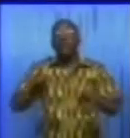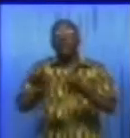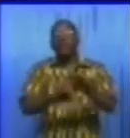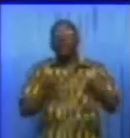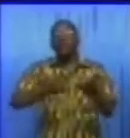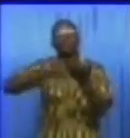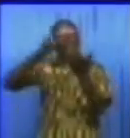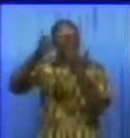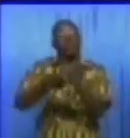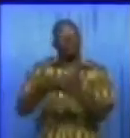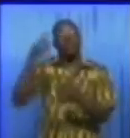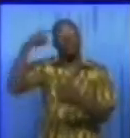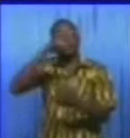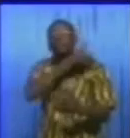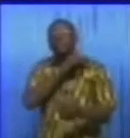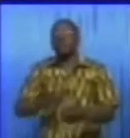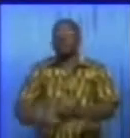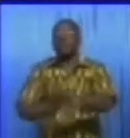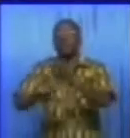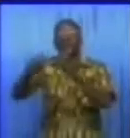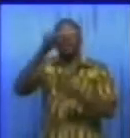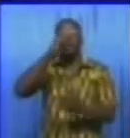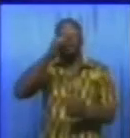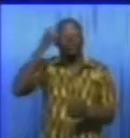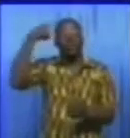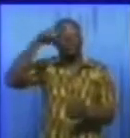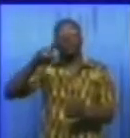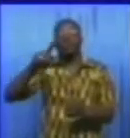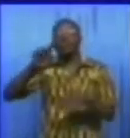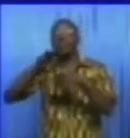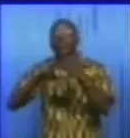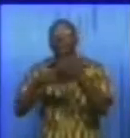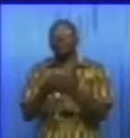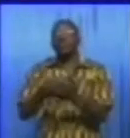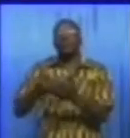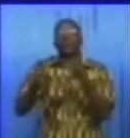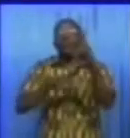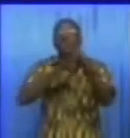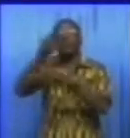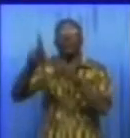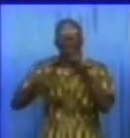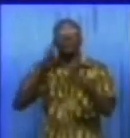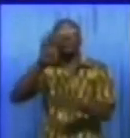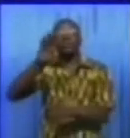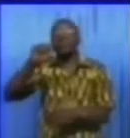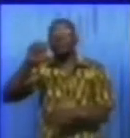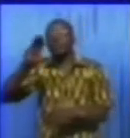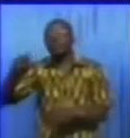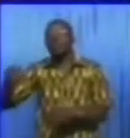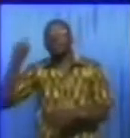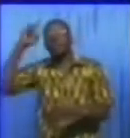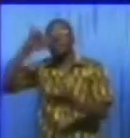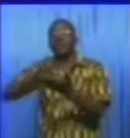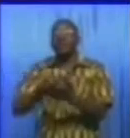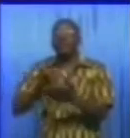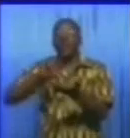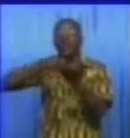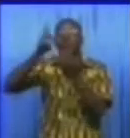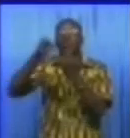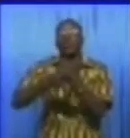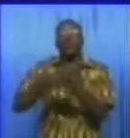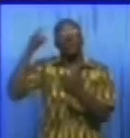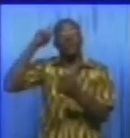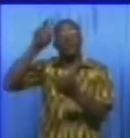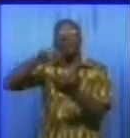projet d'appui à la sécurisation alimentaire au profit des populations pauvres de la province du BAM. C'est un projet qui a pris son envol en